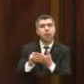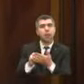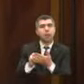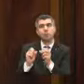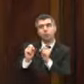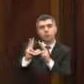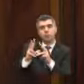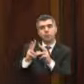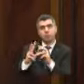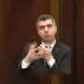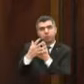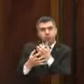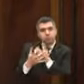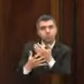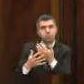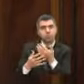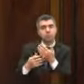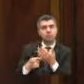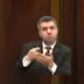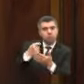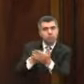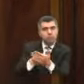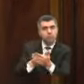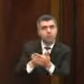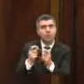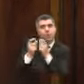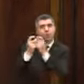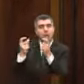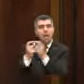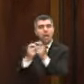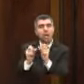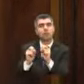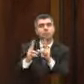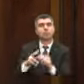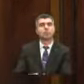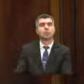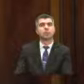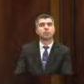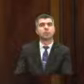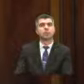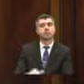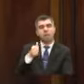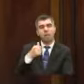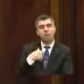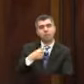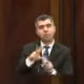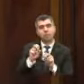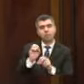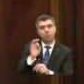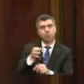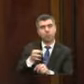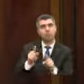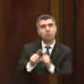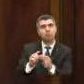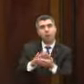التحفيزات الجبائيه للقطاع الخاص اللي استفاد منها مزيان. القطاع الخاص اساسي وخصو